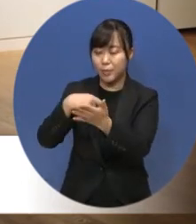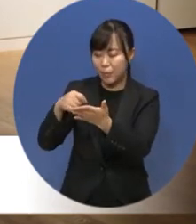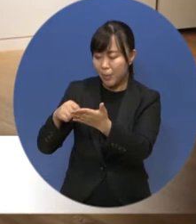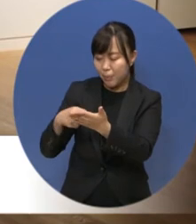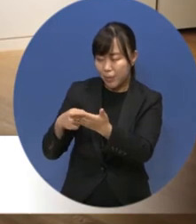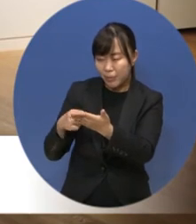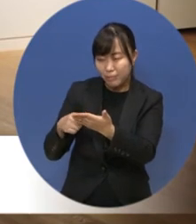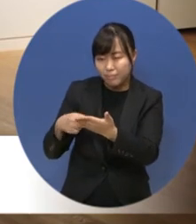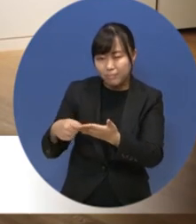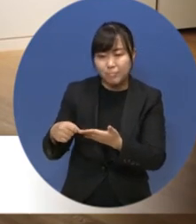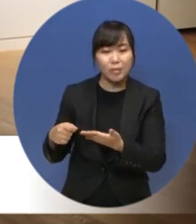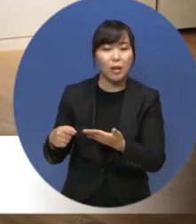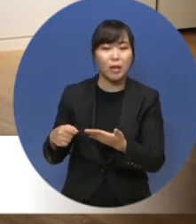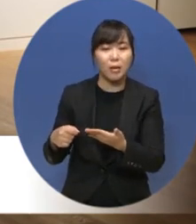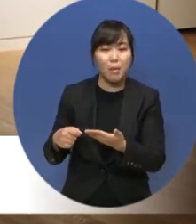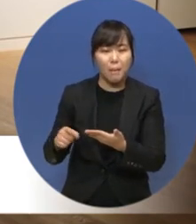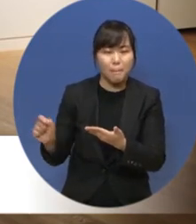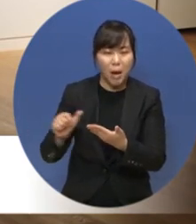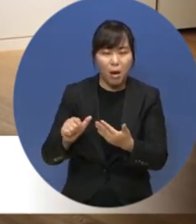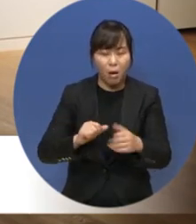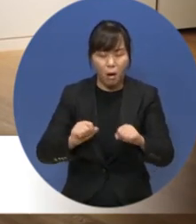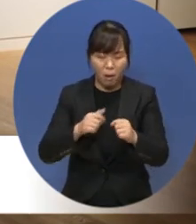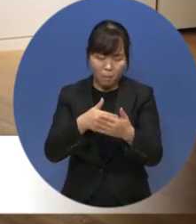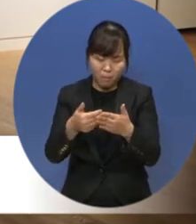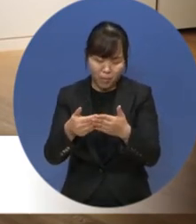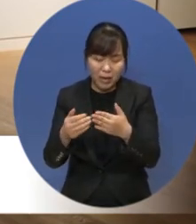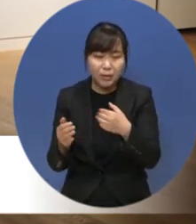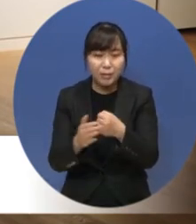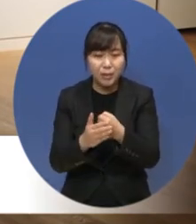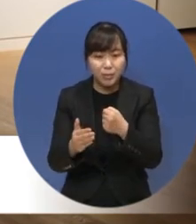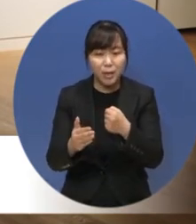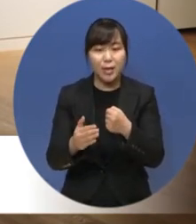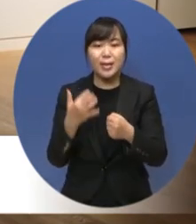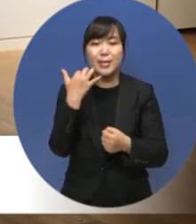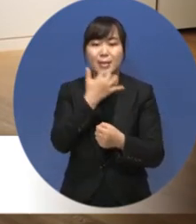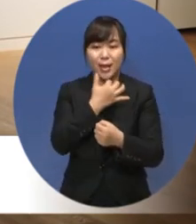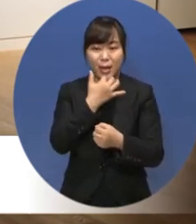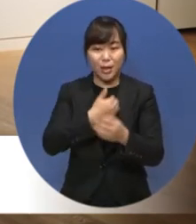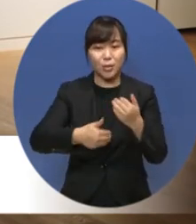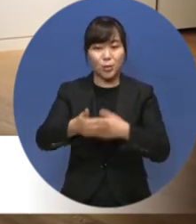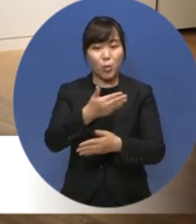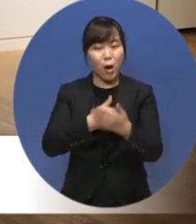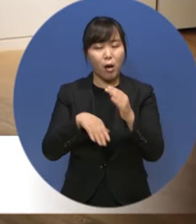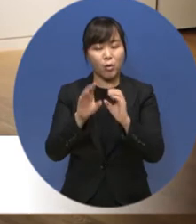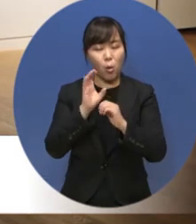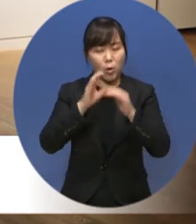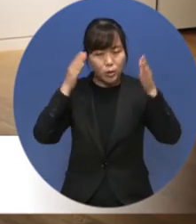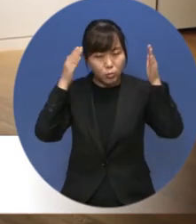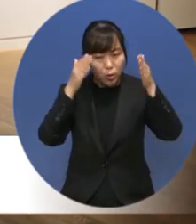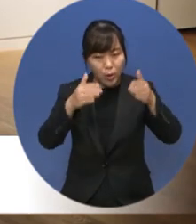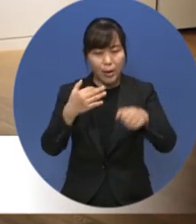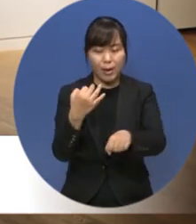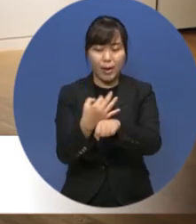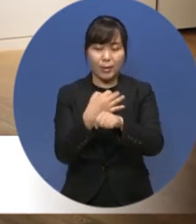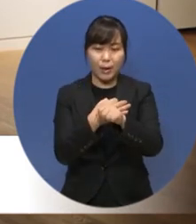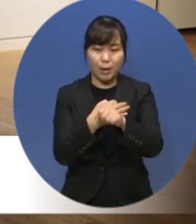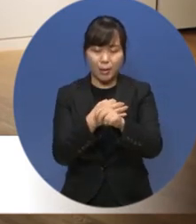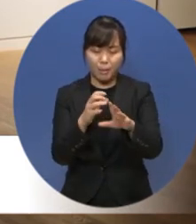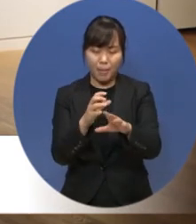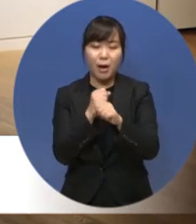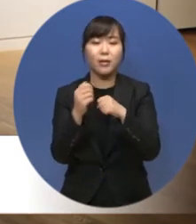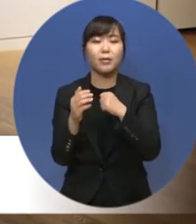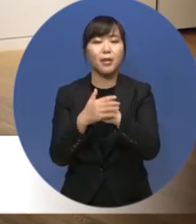스케치하였습니다. 워낙 빠르게 진행하던 작업이다 보니 색채의 조화에 집중하고 간결한 생략이